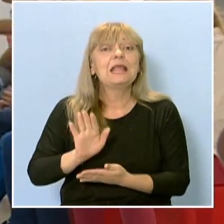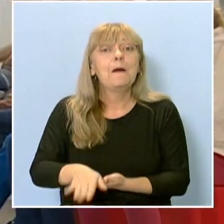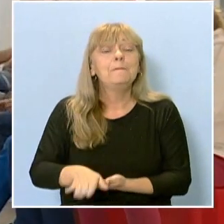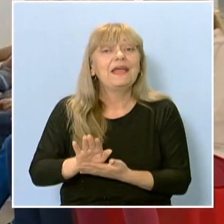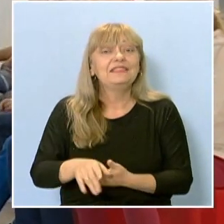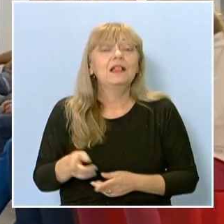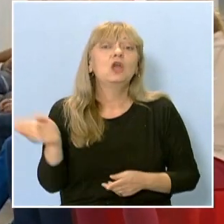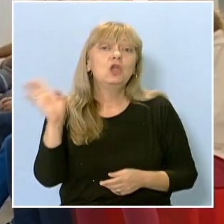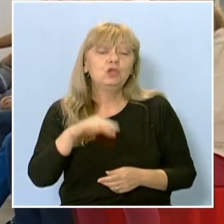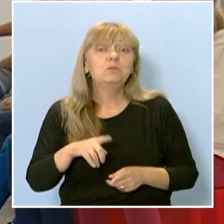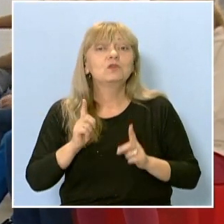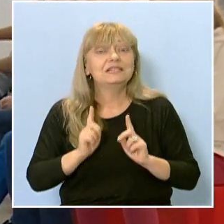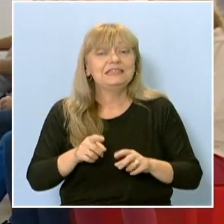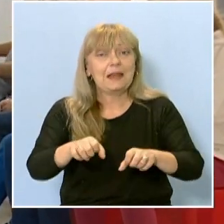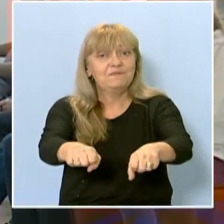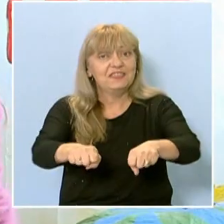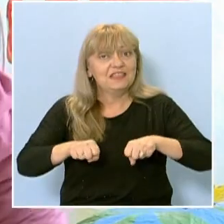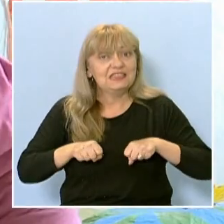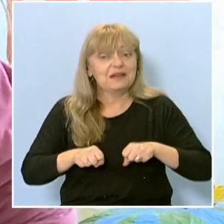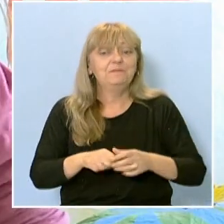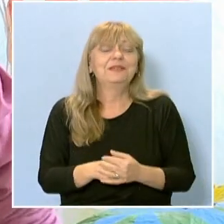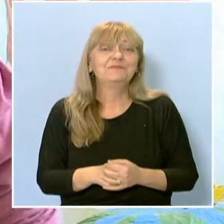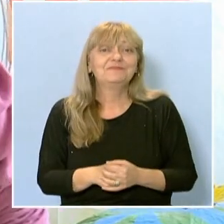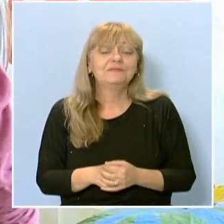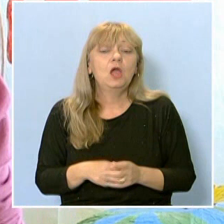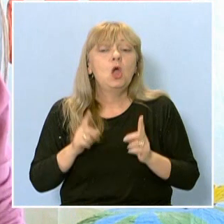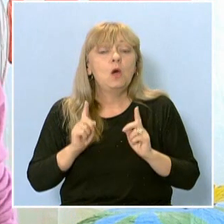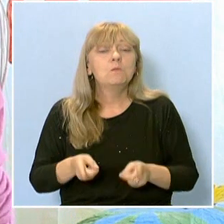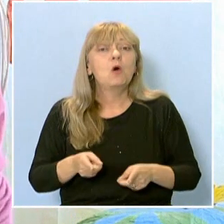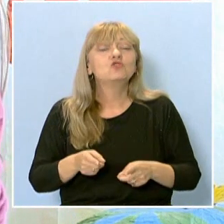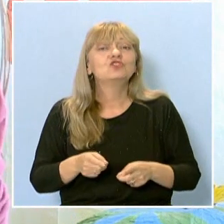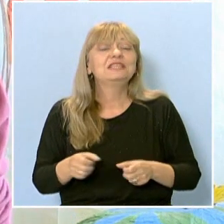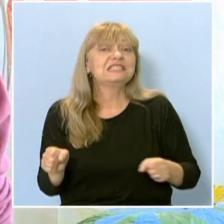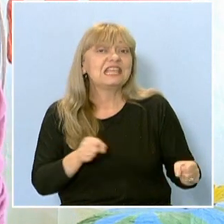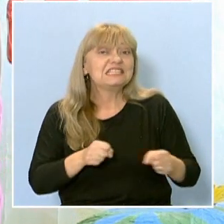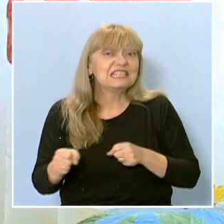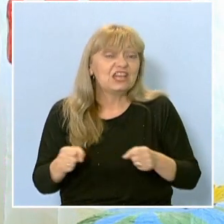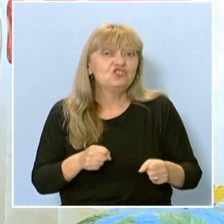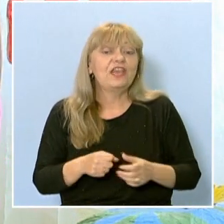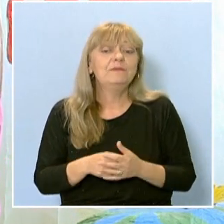и после трябва да дръпне чергата. Може да се оплете